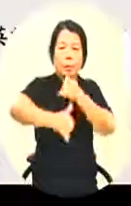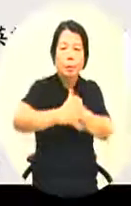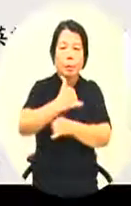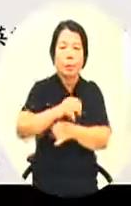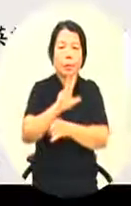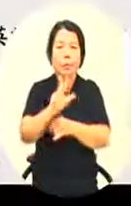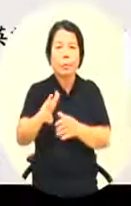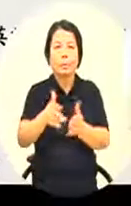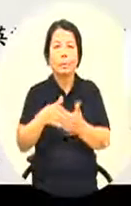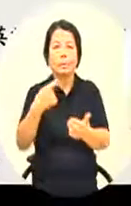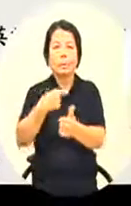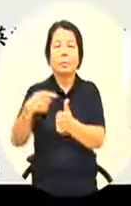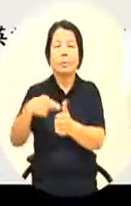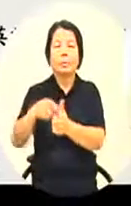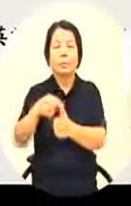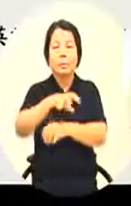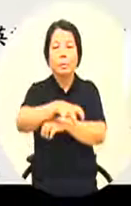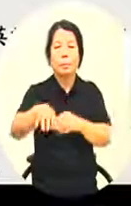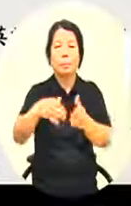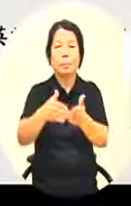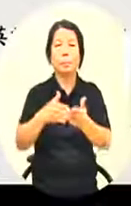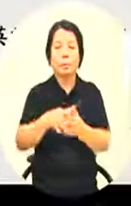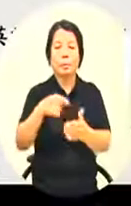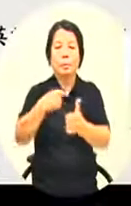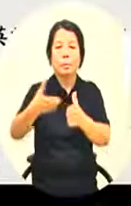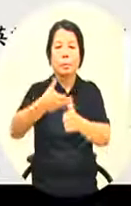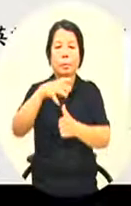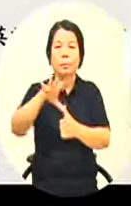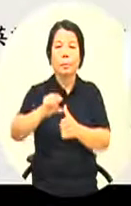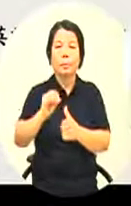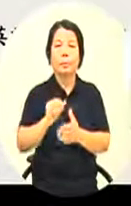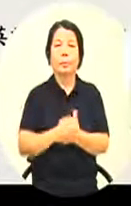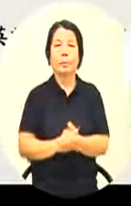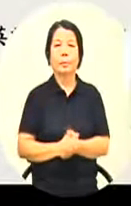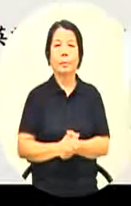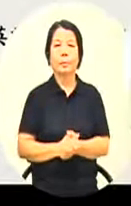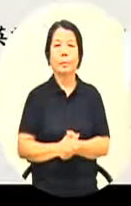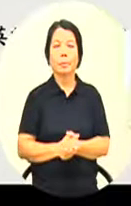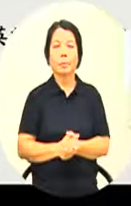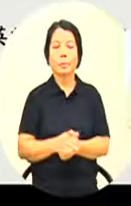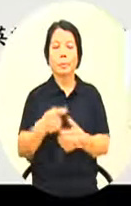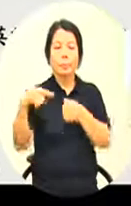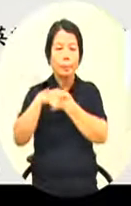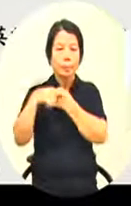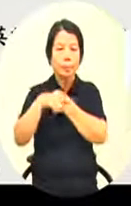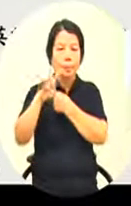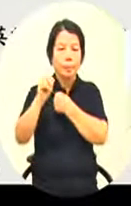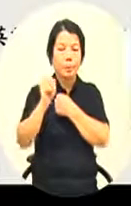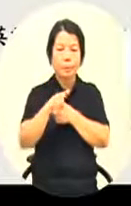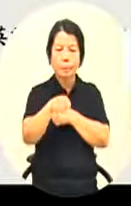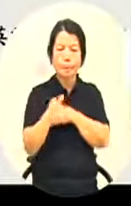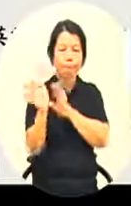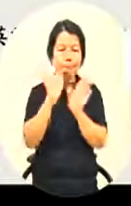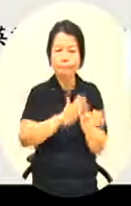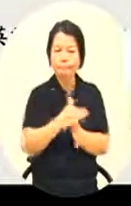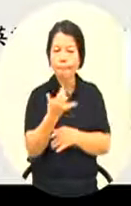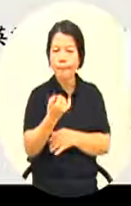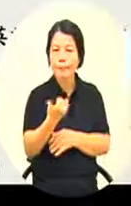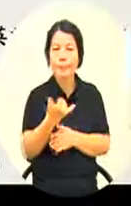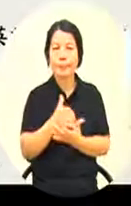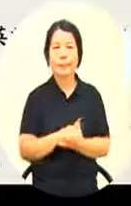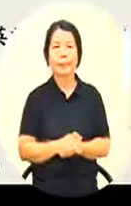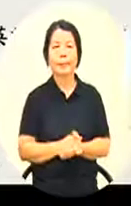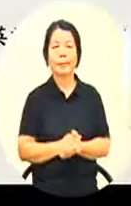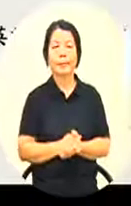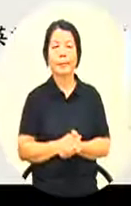的教学环境，我不知道教育局这边有没有去做过研究，管他们的状况是怎么样？